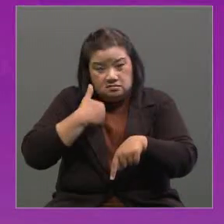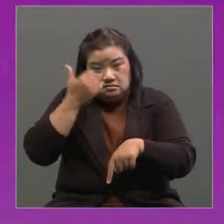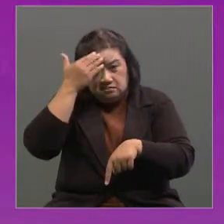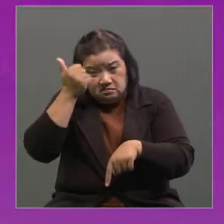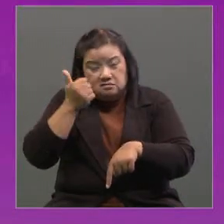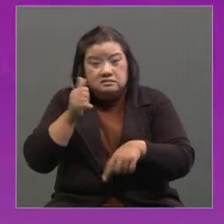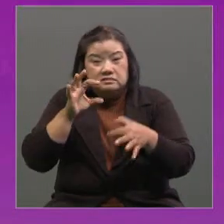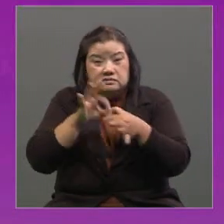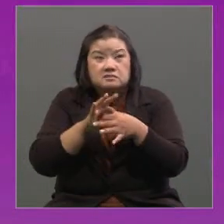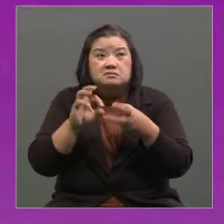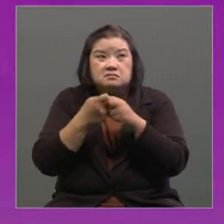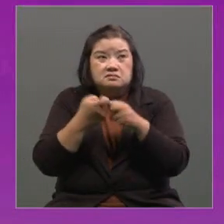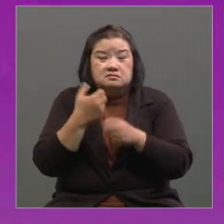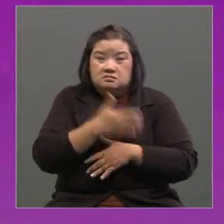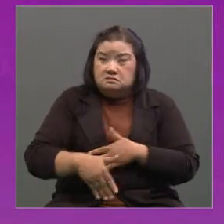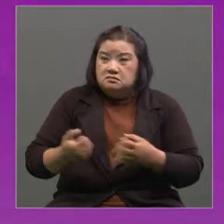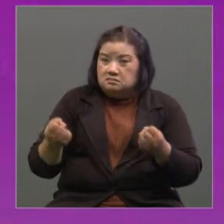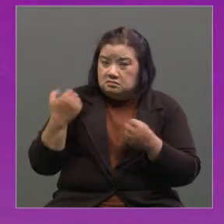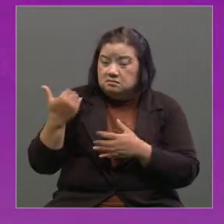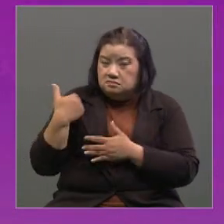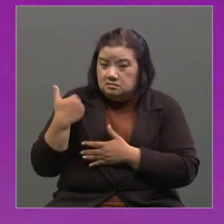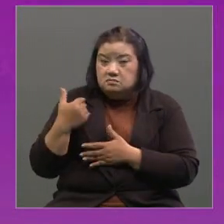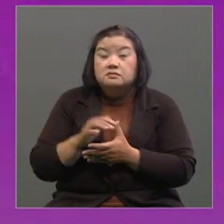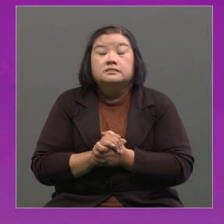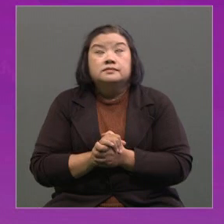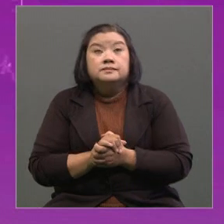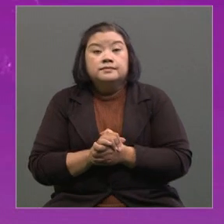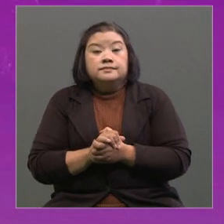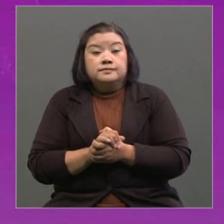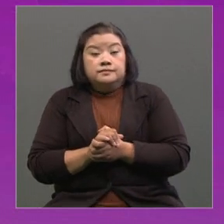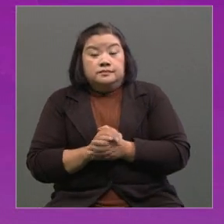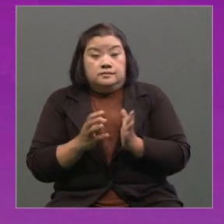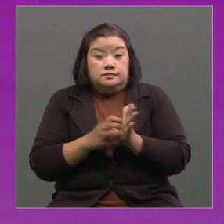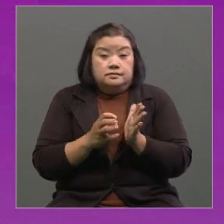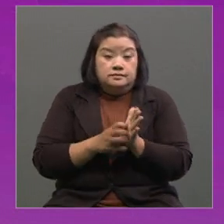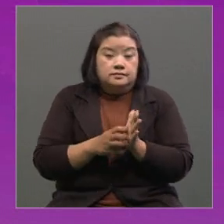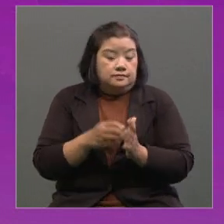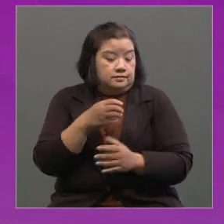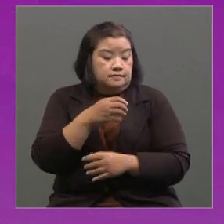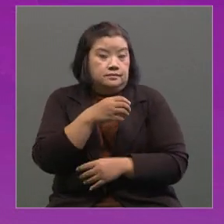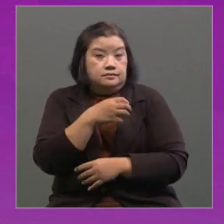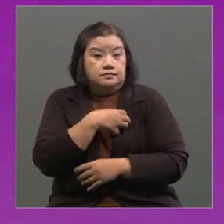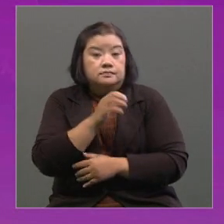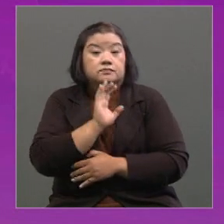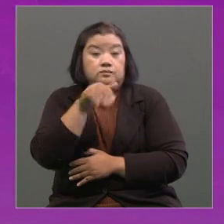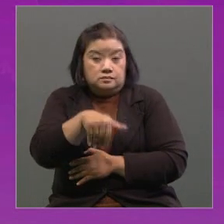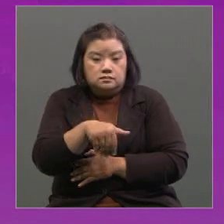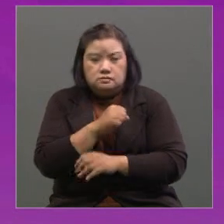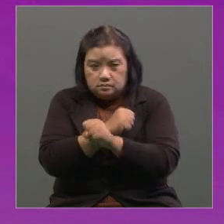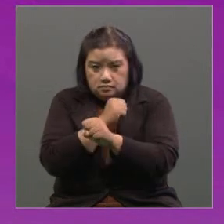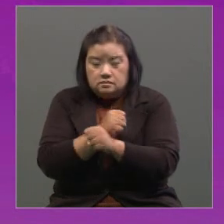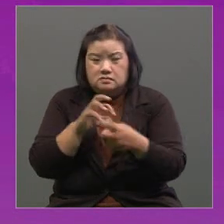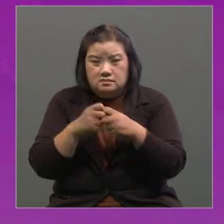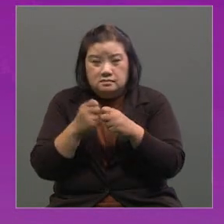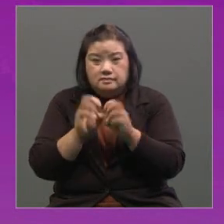อยู่ในเกณฑ์ที่เริ่มมีผลกระทบต่อสุขภาพค่ะทางกทม.ก็เริ่มใช้หลากหลายมาตรการนะคะที่จะควบคุมฝุ่นที่ต้นต